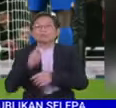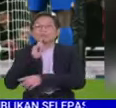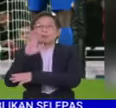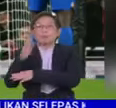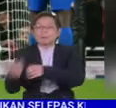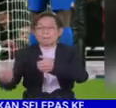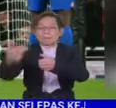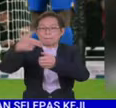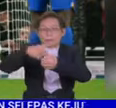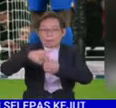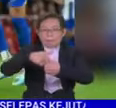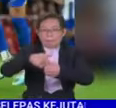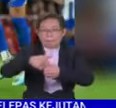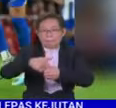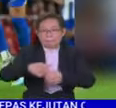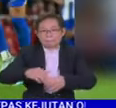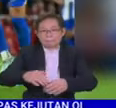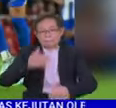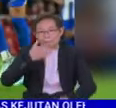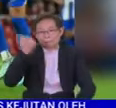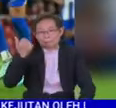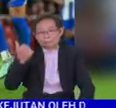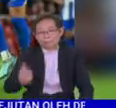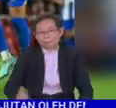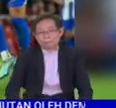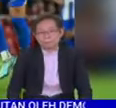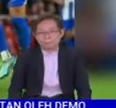pusingan 16 terbaik.